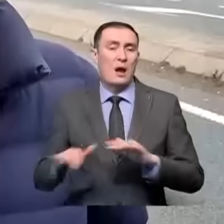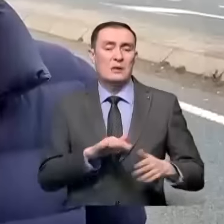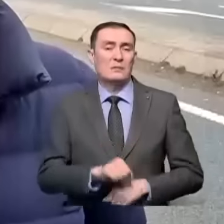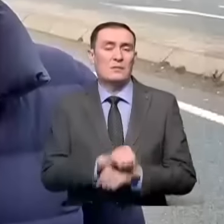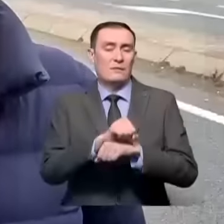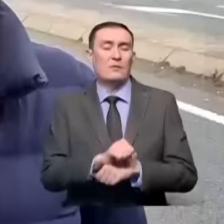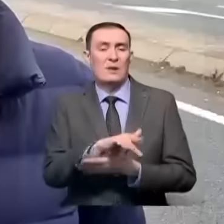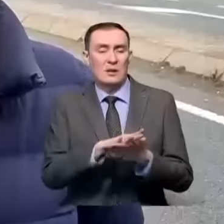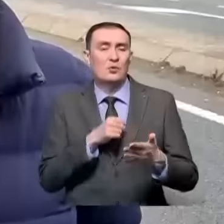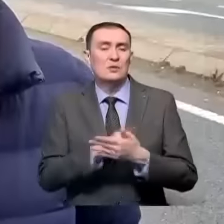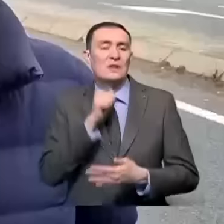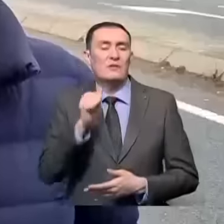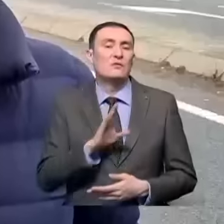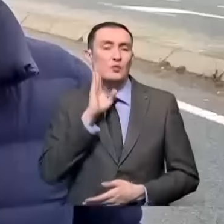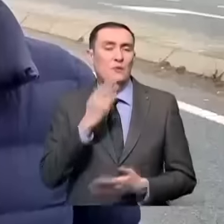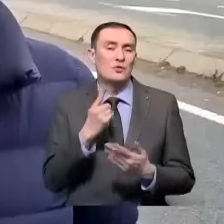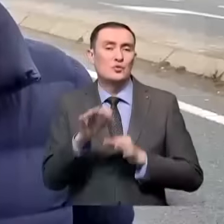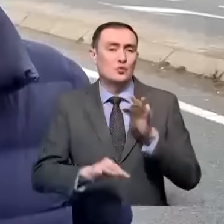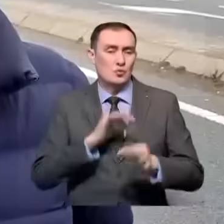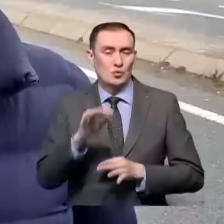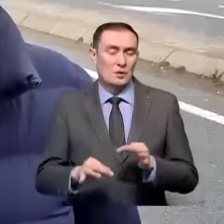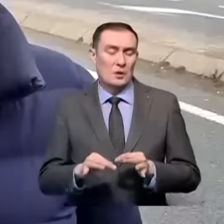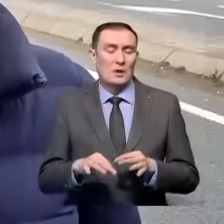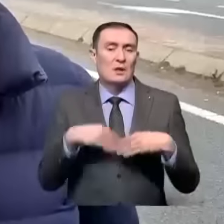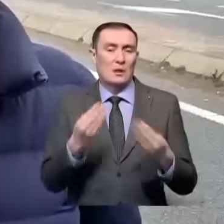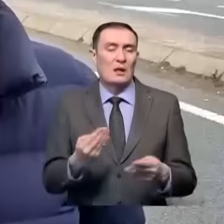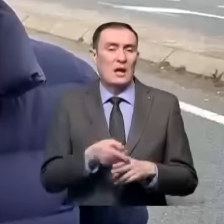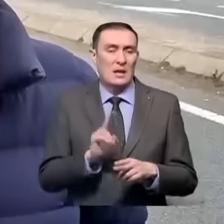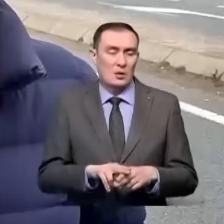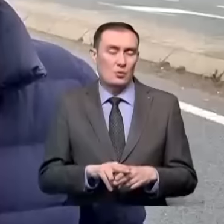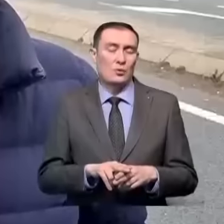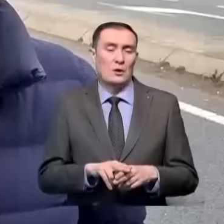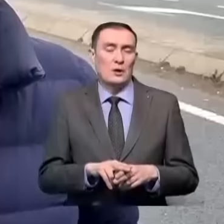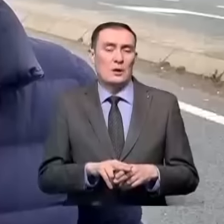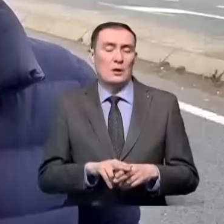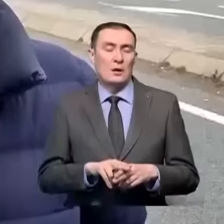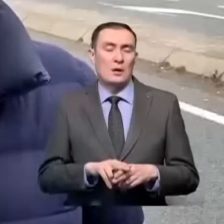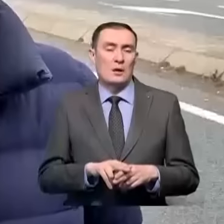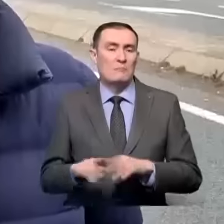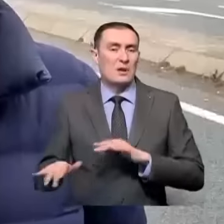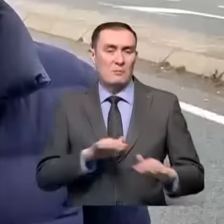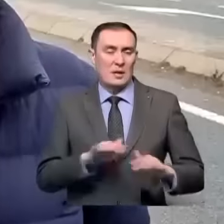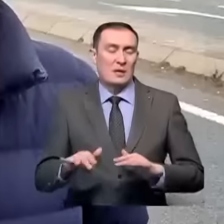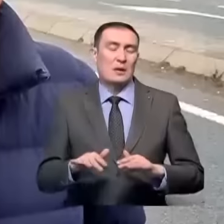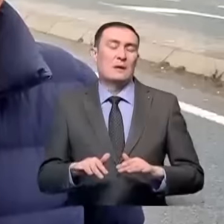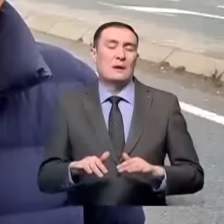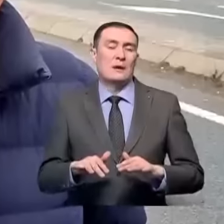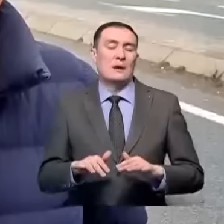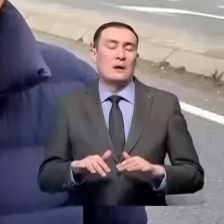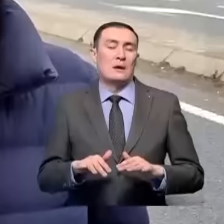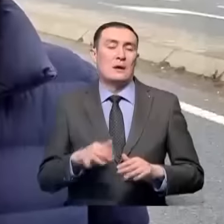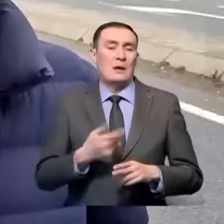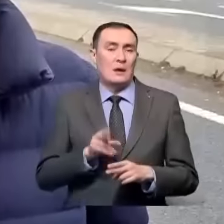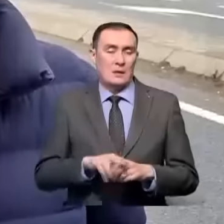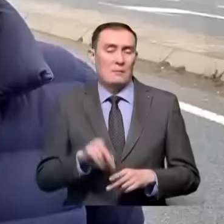до завтрашнего утра. Это будет почти сутки, отведенные на эту именно на это проявление протеста аграриев. И